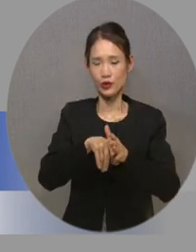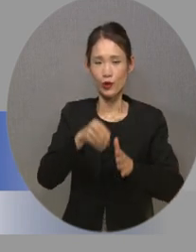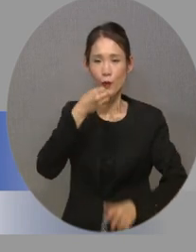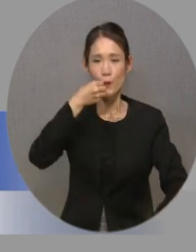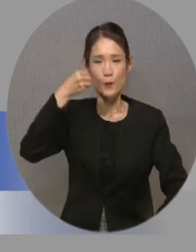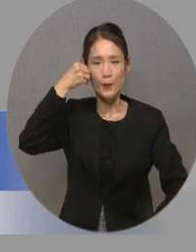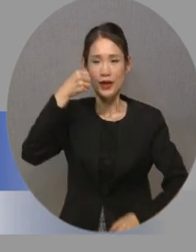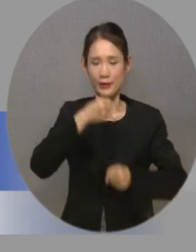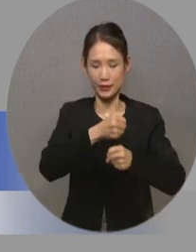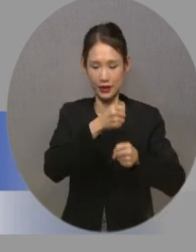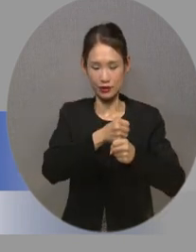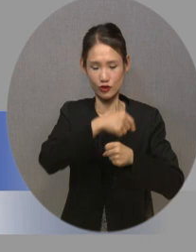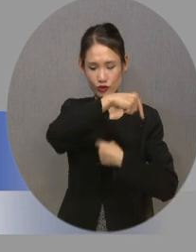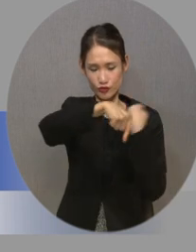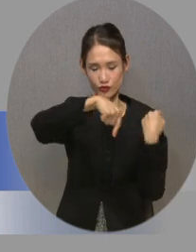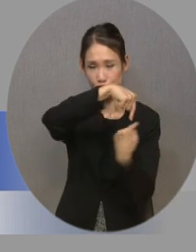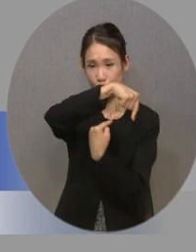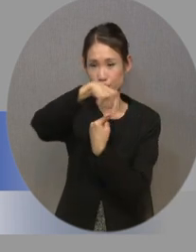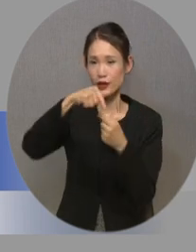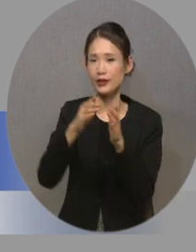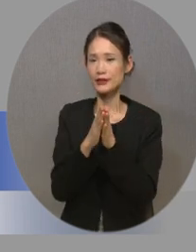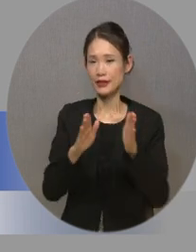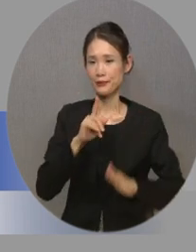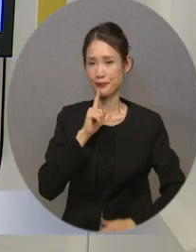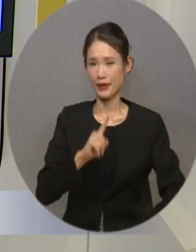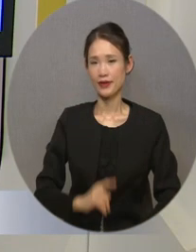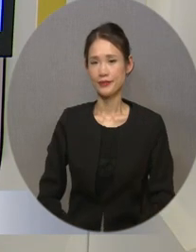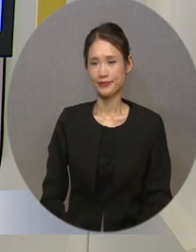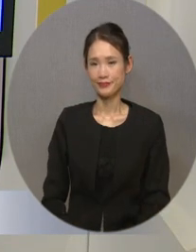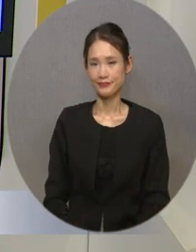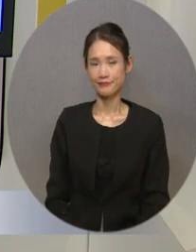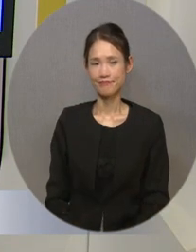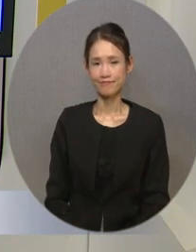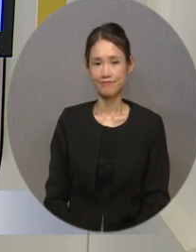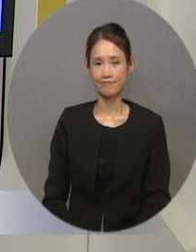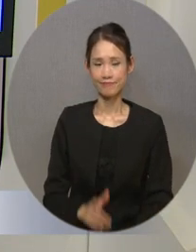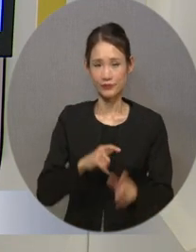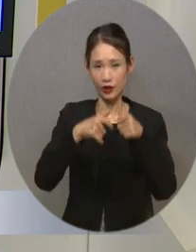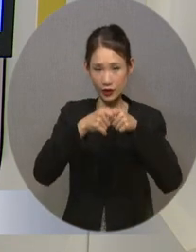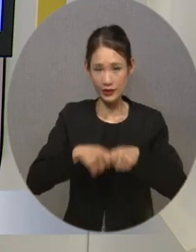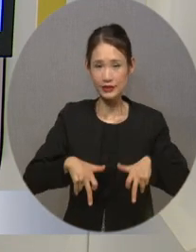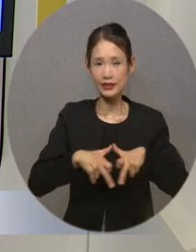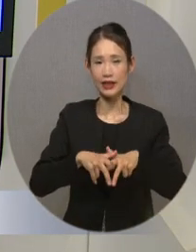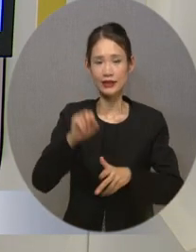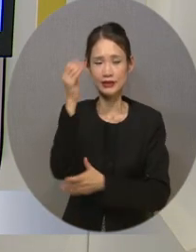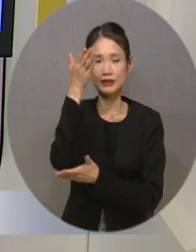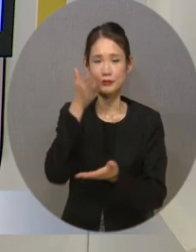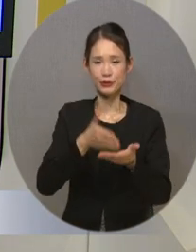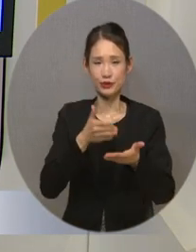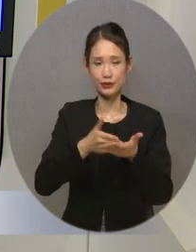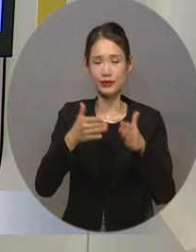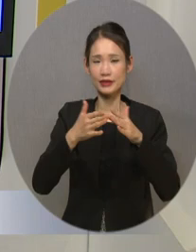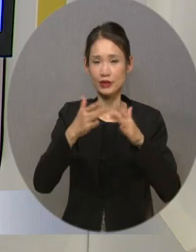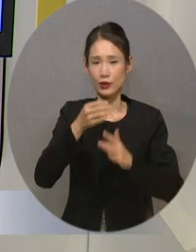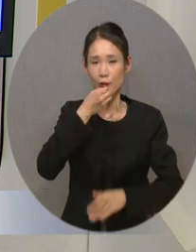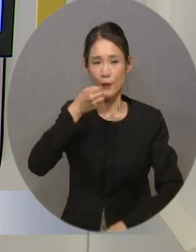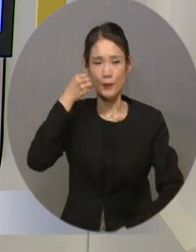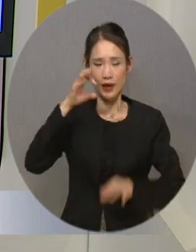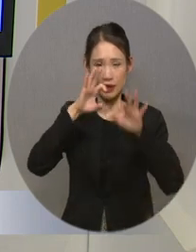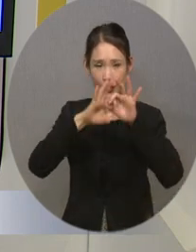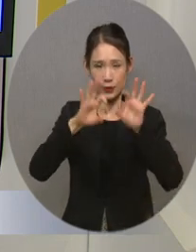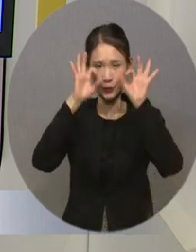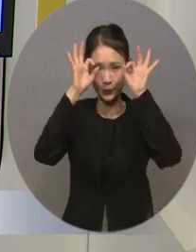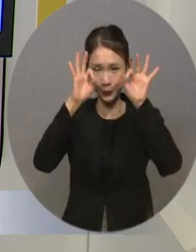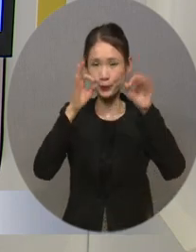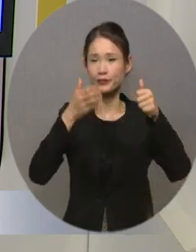개설해 운영에 들어간다고 밝혔습니다 더 자세한 뉴스는 장애인 신문과 웰페어뉴스 홈페이지를